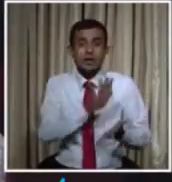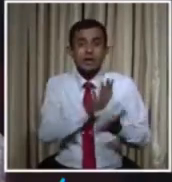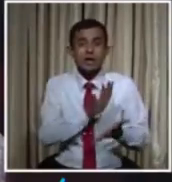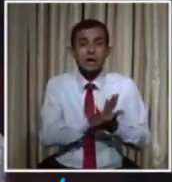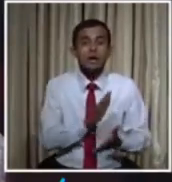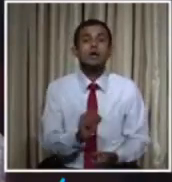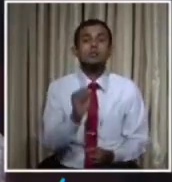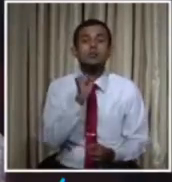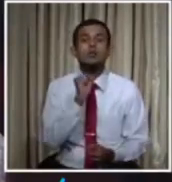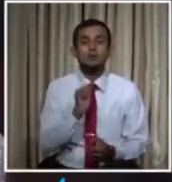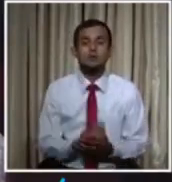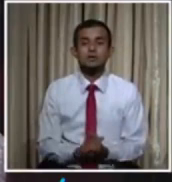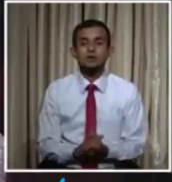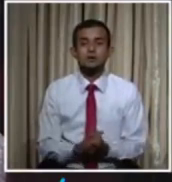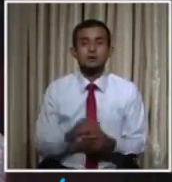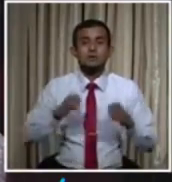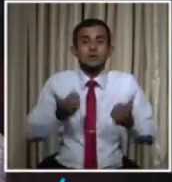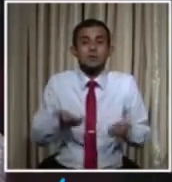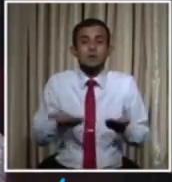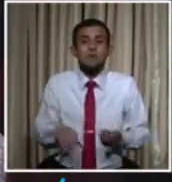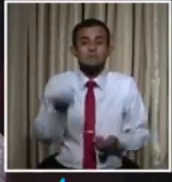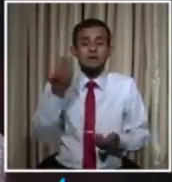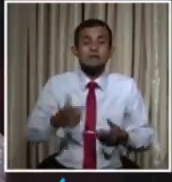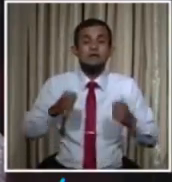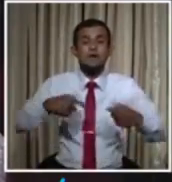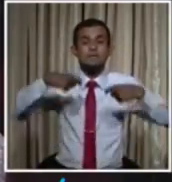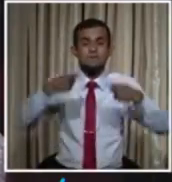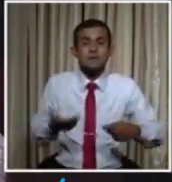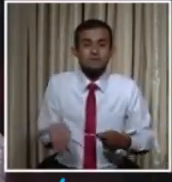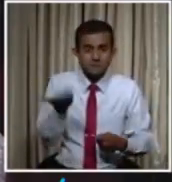මොකක්ද ජීවන බර වැඩිවීම ජීවන වියදම වැඩිවීම